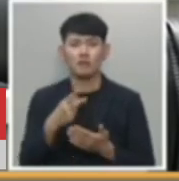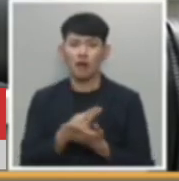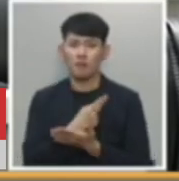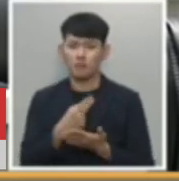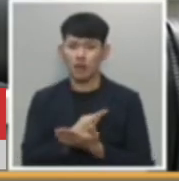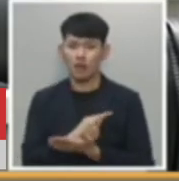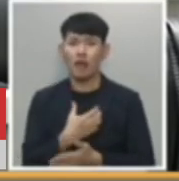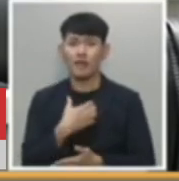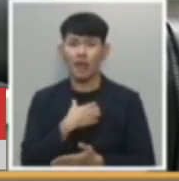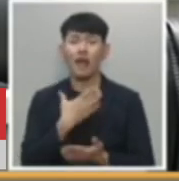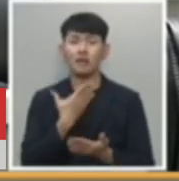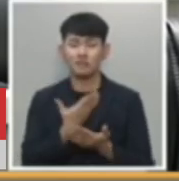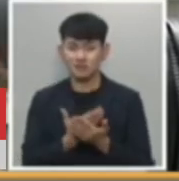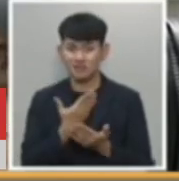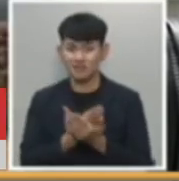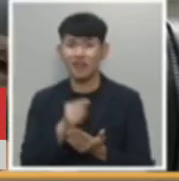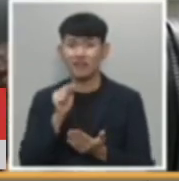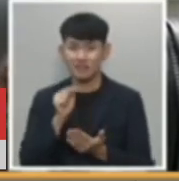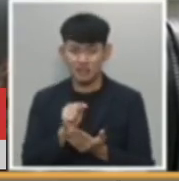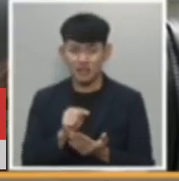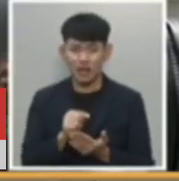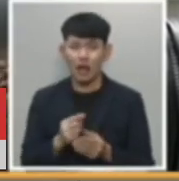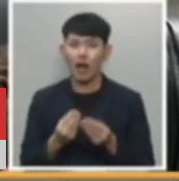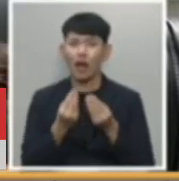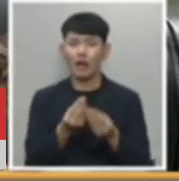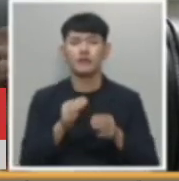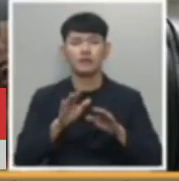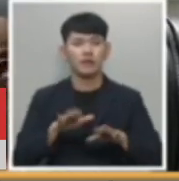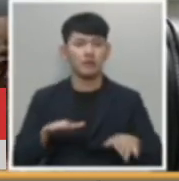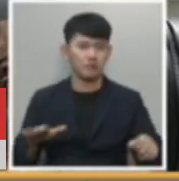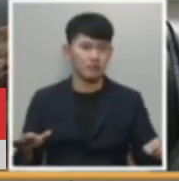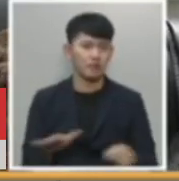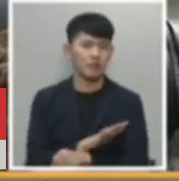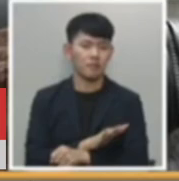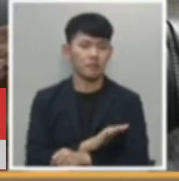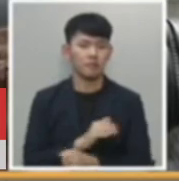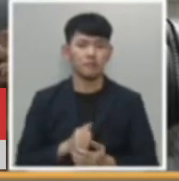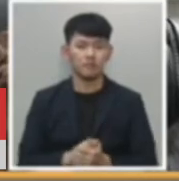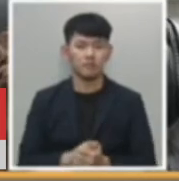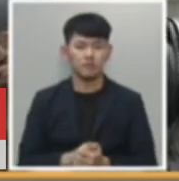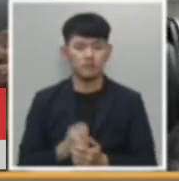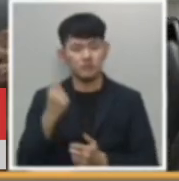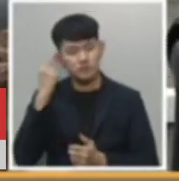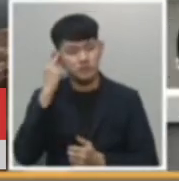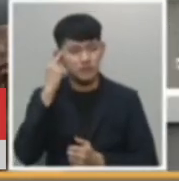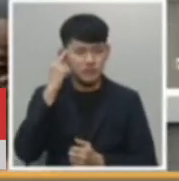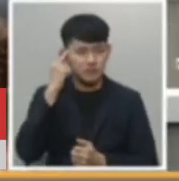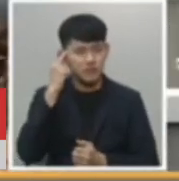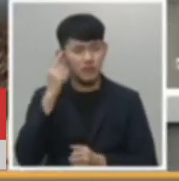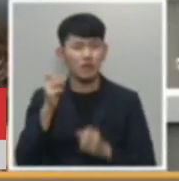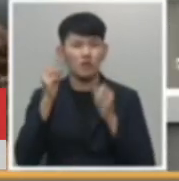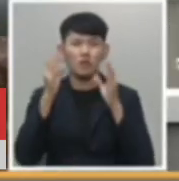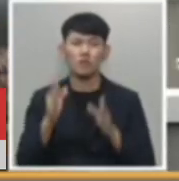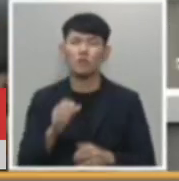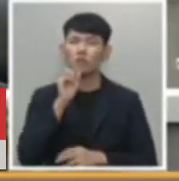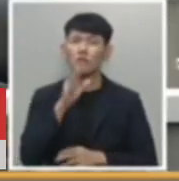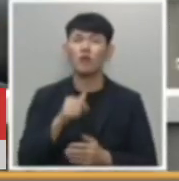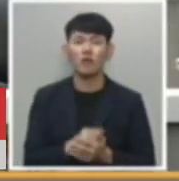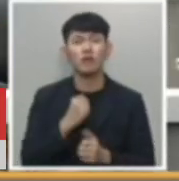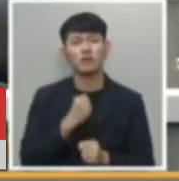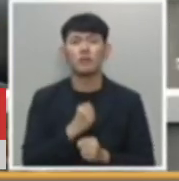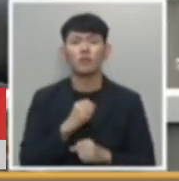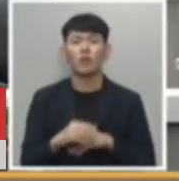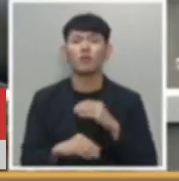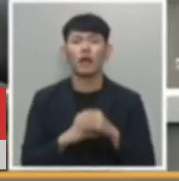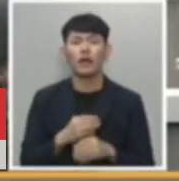เม็ดเงินทุกบาทตกกับเด็กนะครับจะไปยกคุณครูอ้างว่าเพราะทำโครงการอาหารก